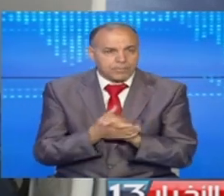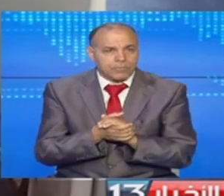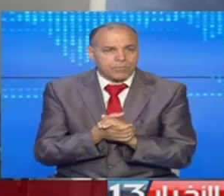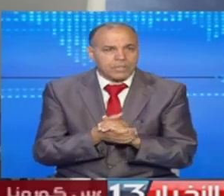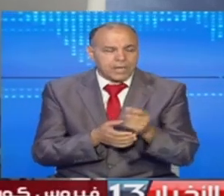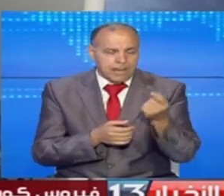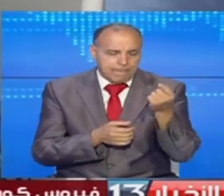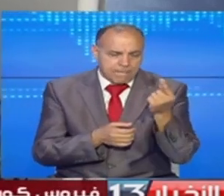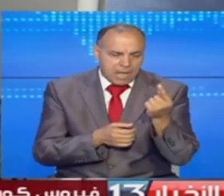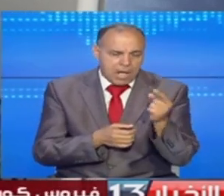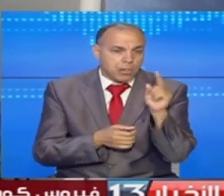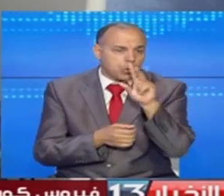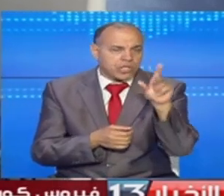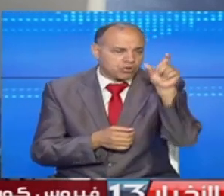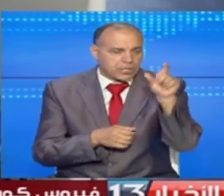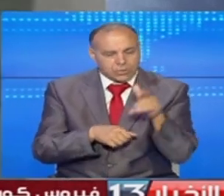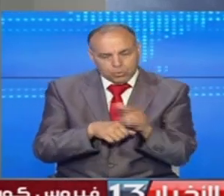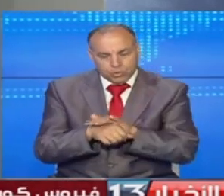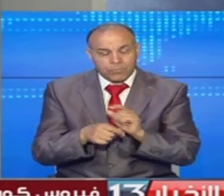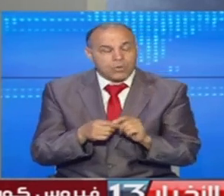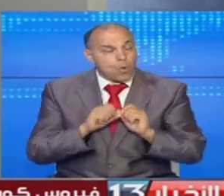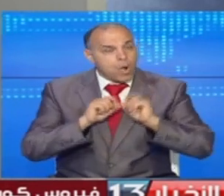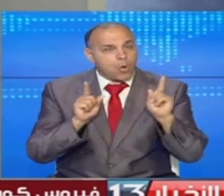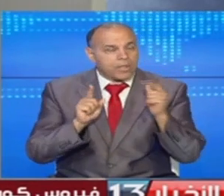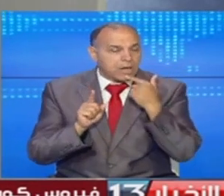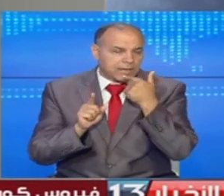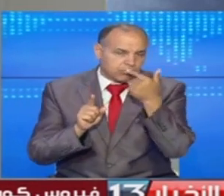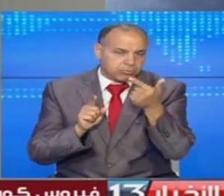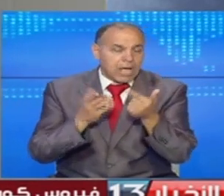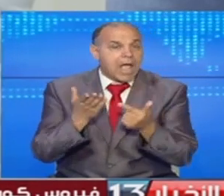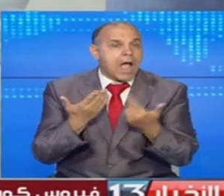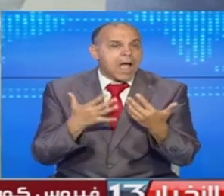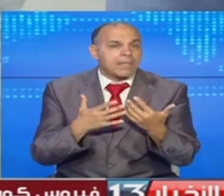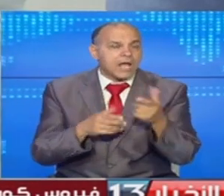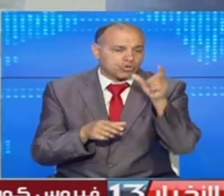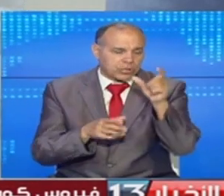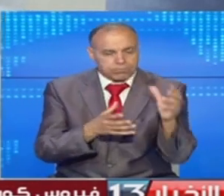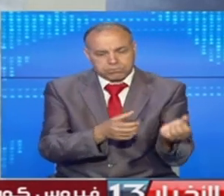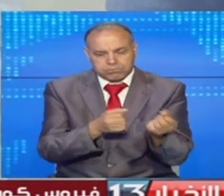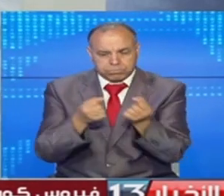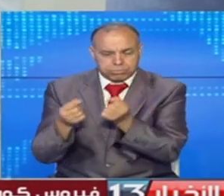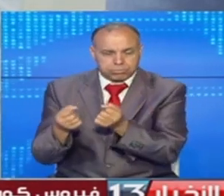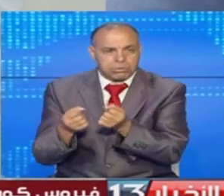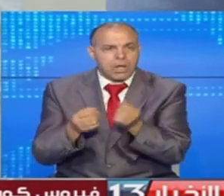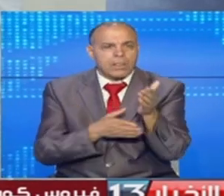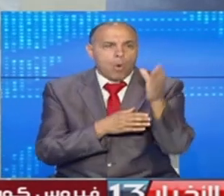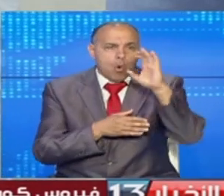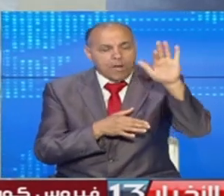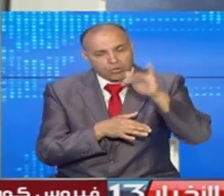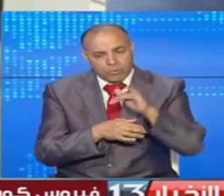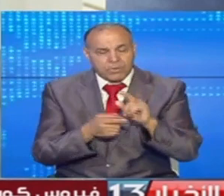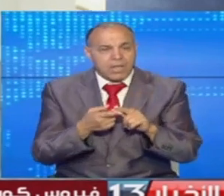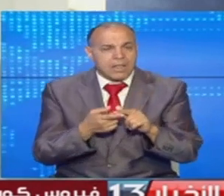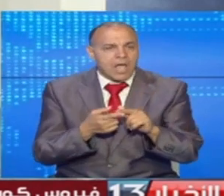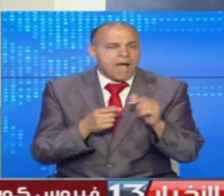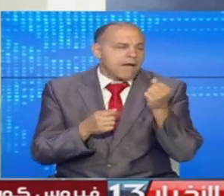إلى 113 حالة. وأوضح المصدر ذاته أنه تم نقل هذه الحالة الوافدة من دولة أوروبية